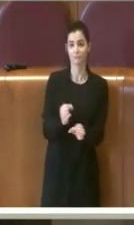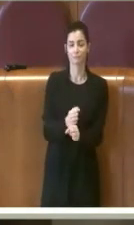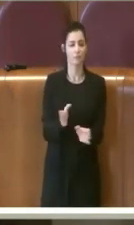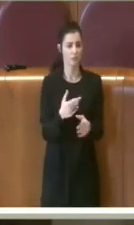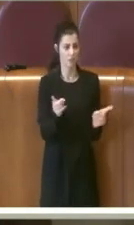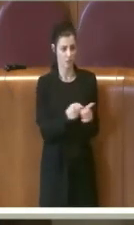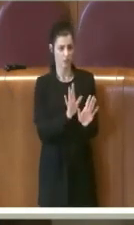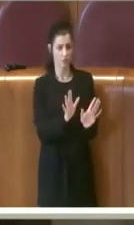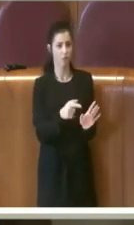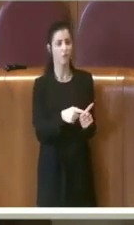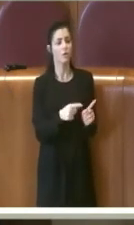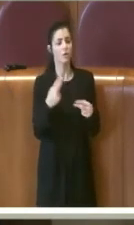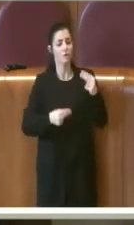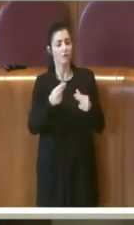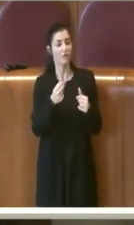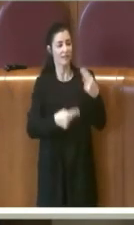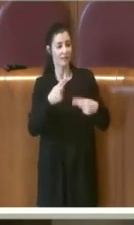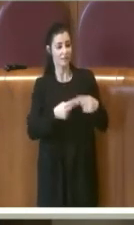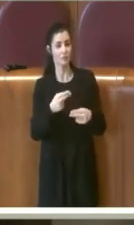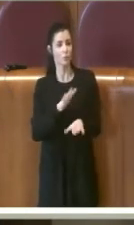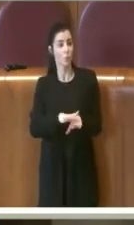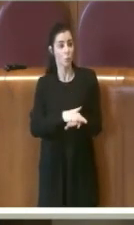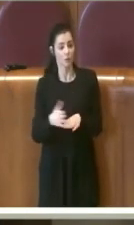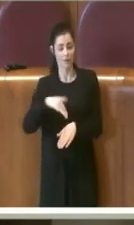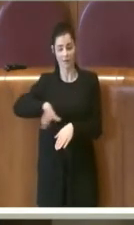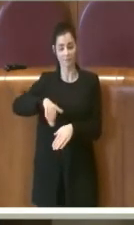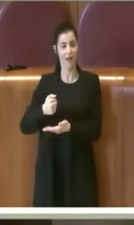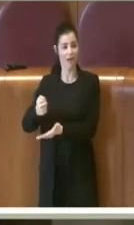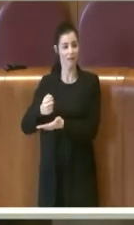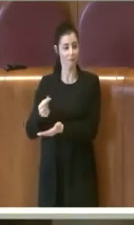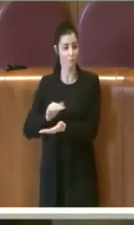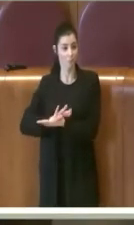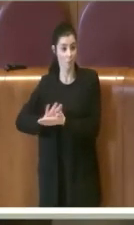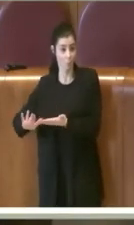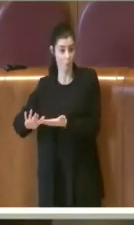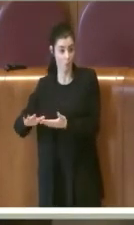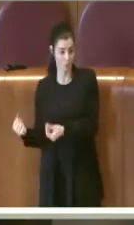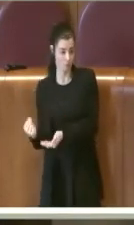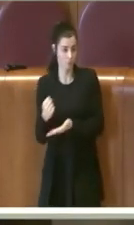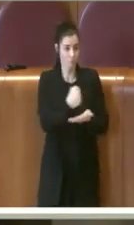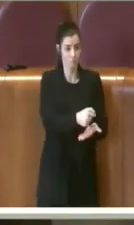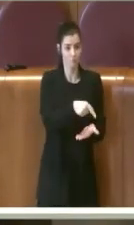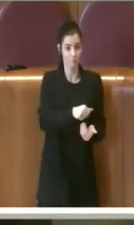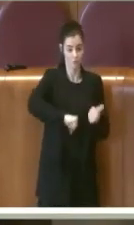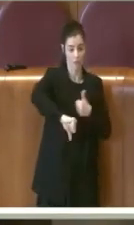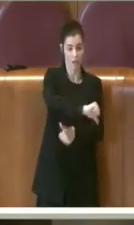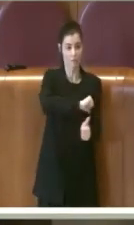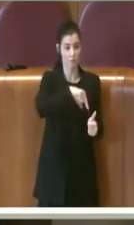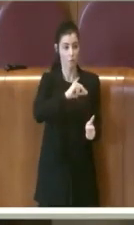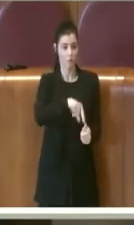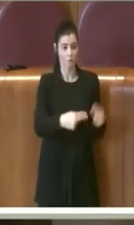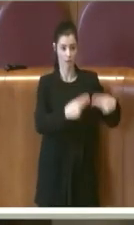lato finanziario, quindi il fatto di non aver utilizzato avanzo puro di amministrazione per sostituirlo con le partite che ancora mi trovo oggi in bilancio, a